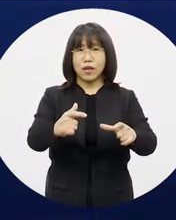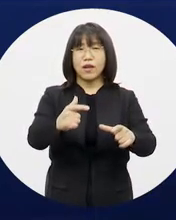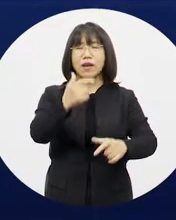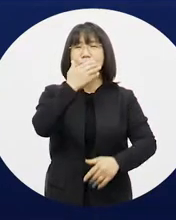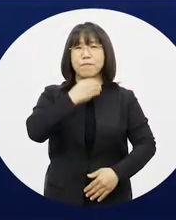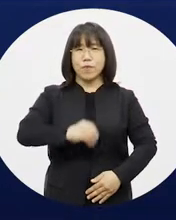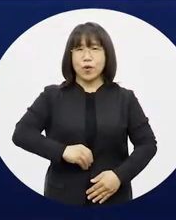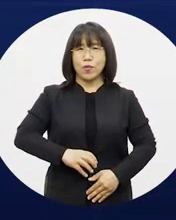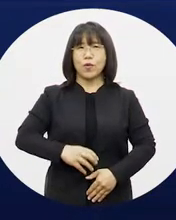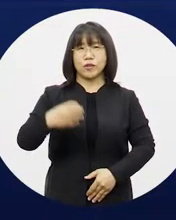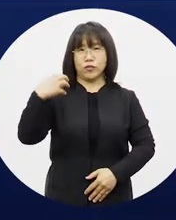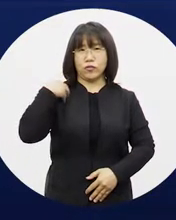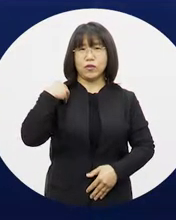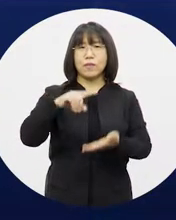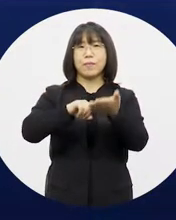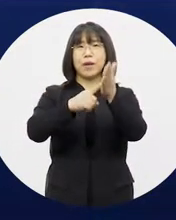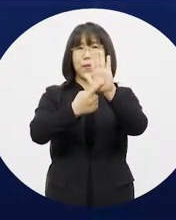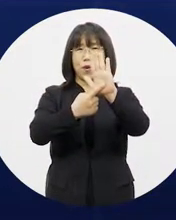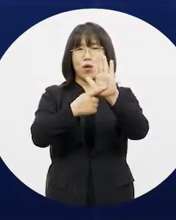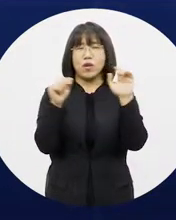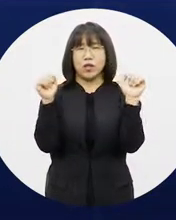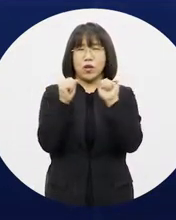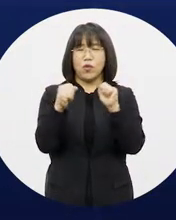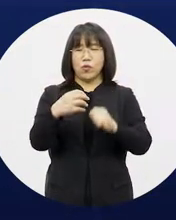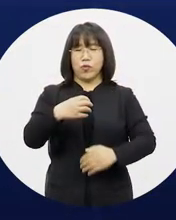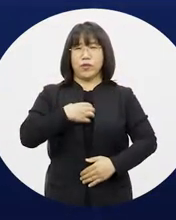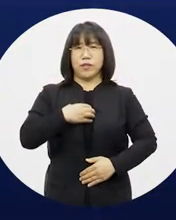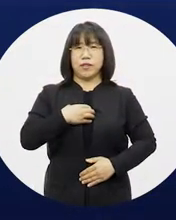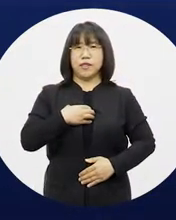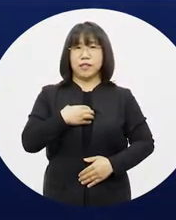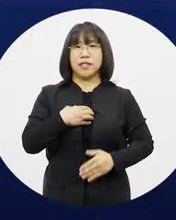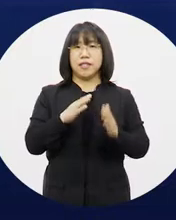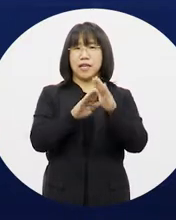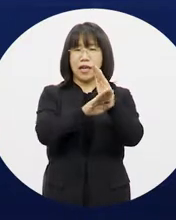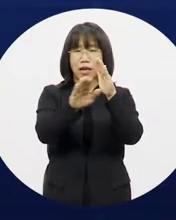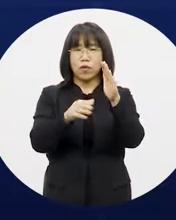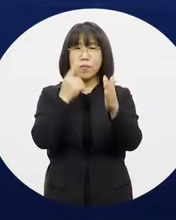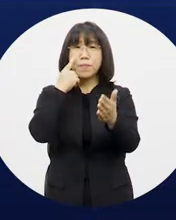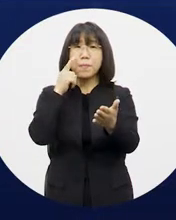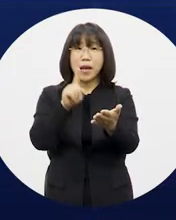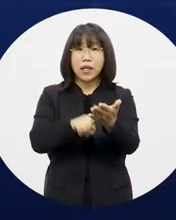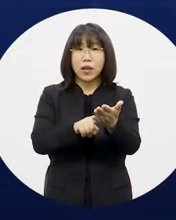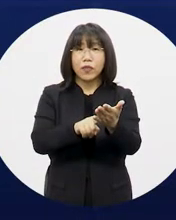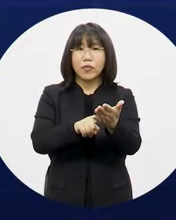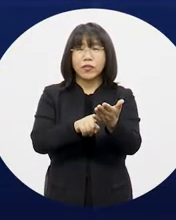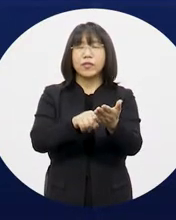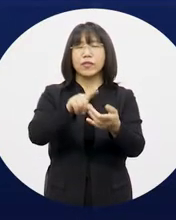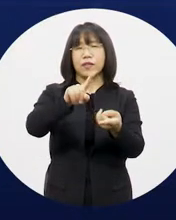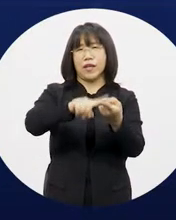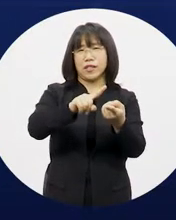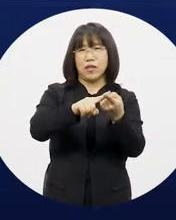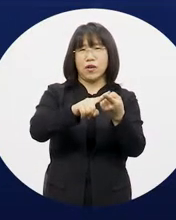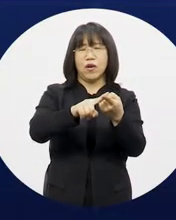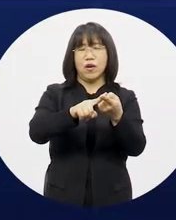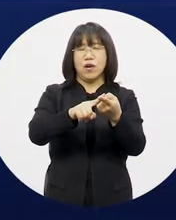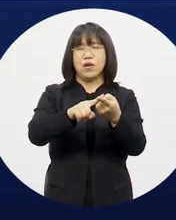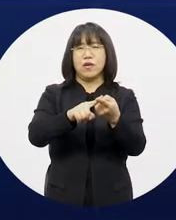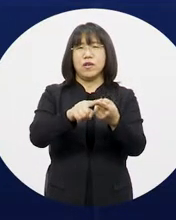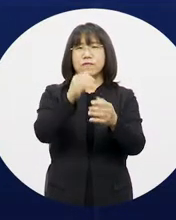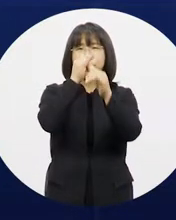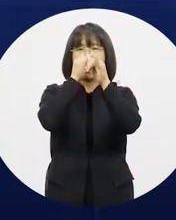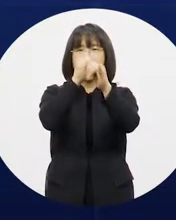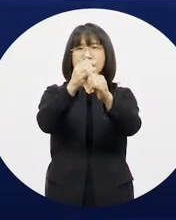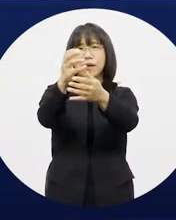강서구가 보건복지부가 발표한 겨울철 위기가구 발굴 및 지원 부분에서 보건복지부 장관 표창을